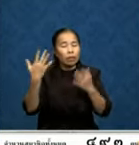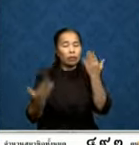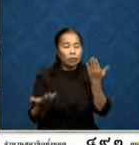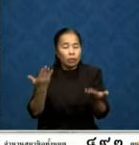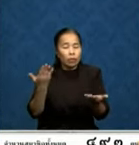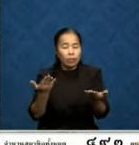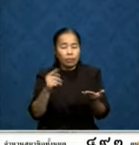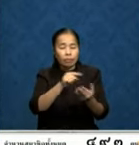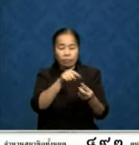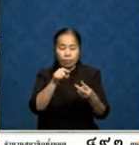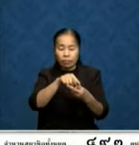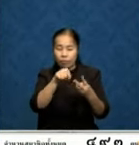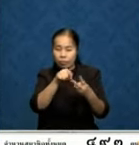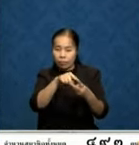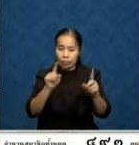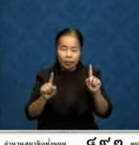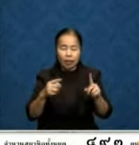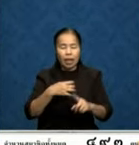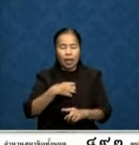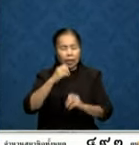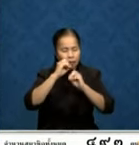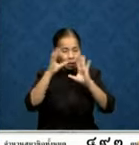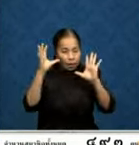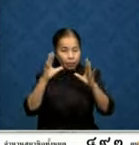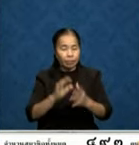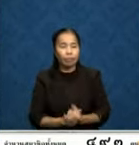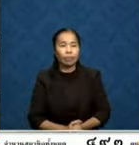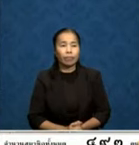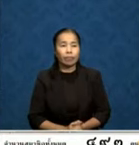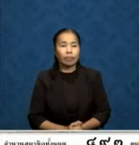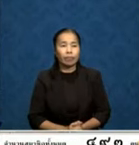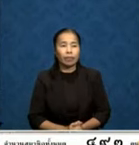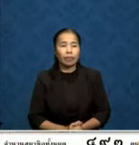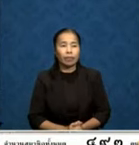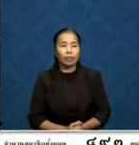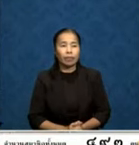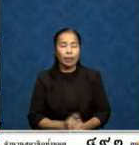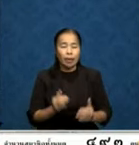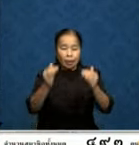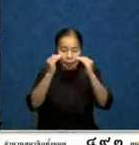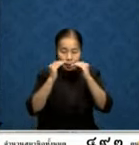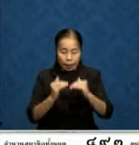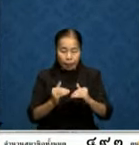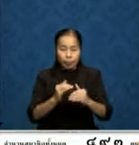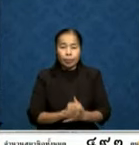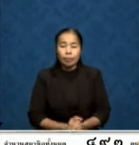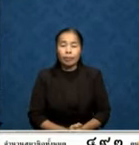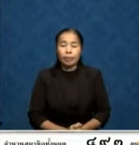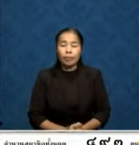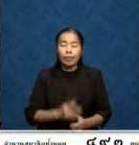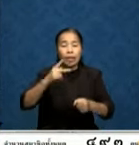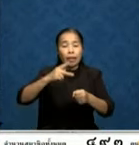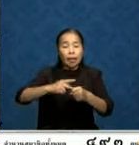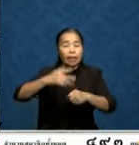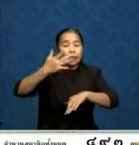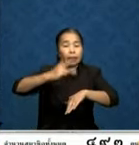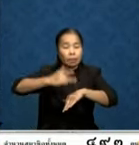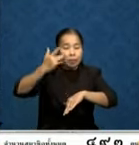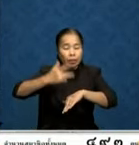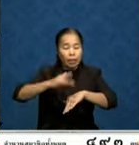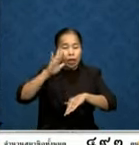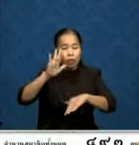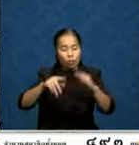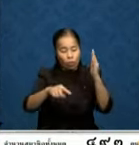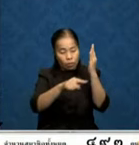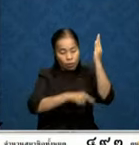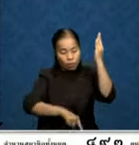หรือเปล่านะครับอันนี้ขอความชัดเจนด้วยและในสเต็ปขั้นต่อไปครับเช่นเดียวกันก๊าซธรรมชาติจากอ่าวไทยที่มีราคาถูก